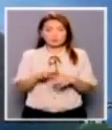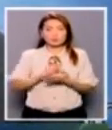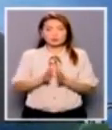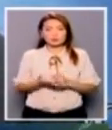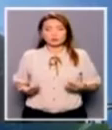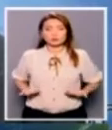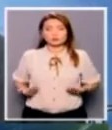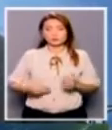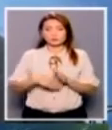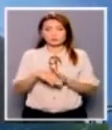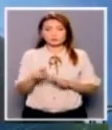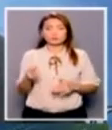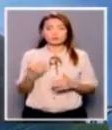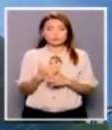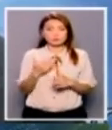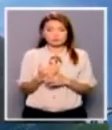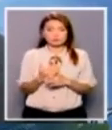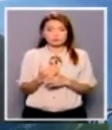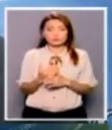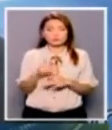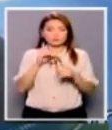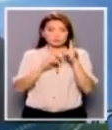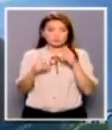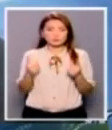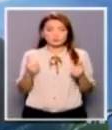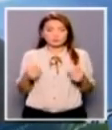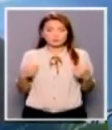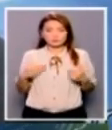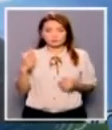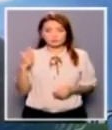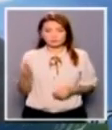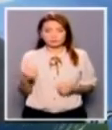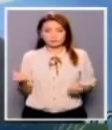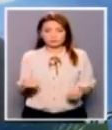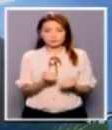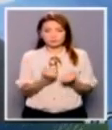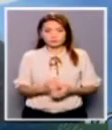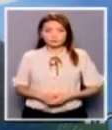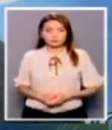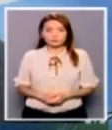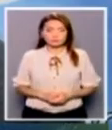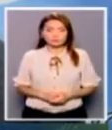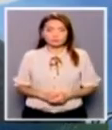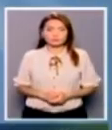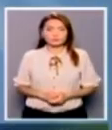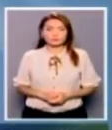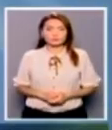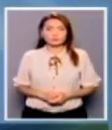әл-ауқатын жақсартуға қоғамдық келісім кеңесінің өзіндік үлесін қосу мақсатында бүгін арнайы ауданға келіп жиын өткіздік.